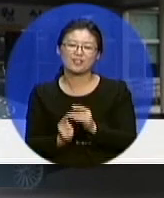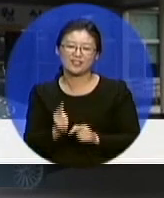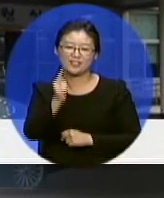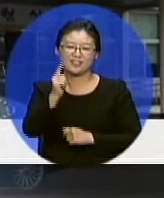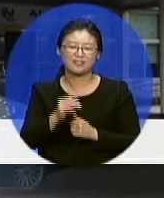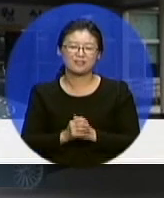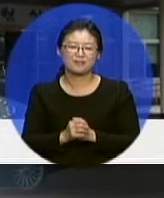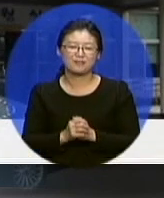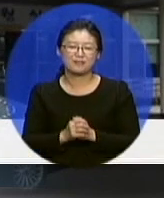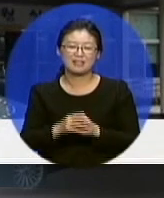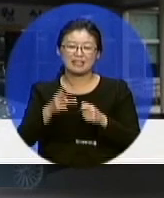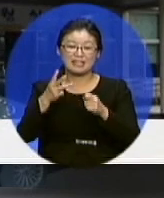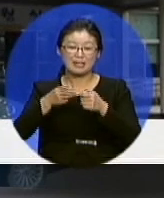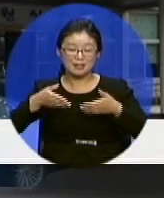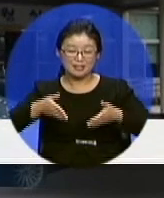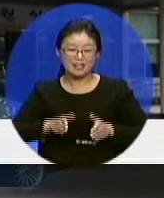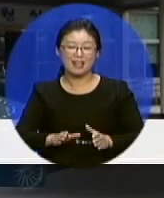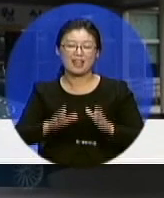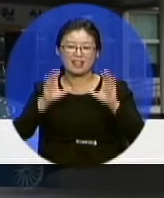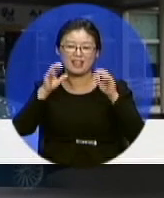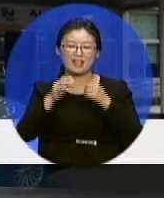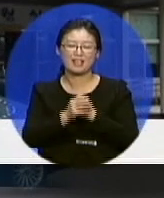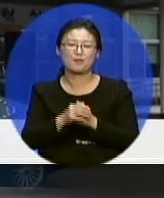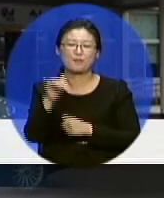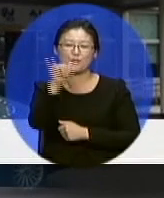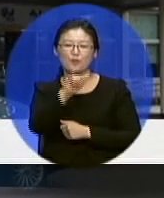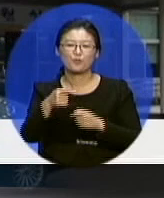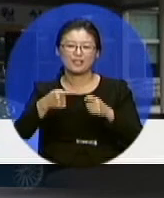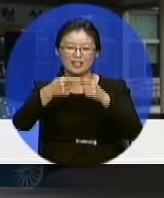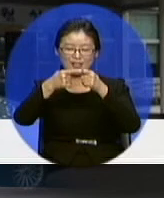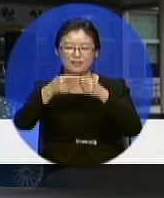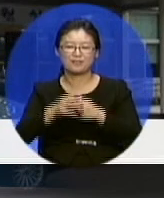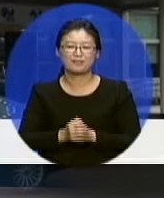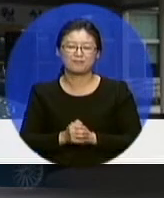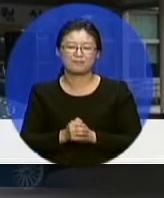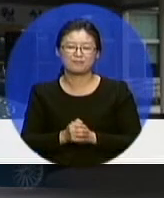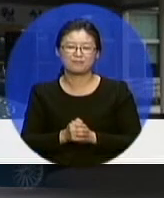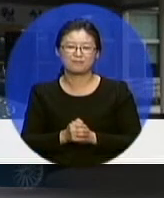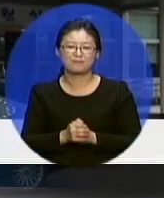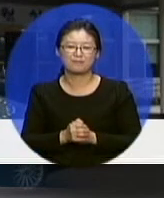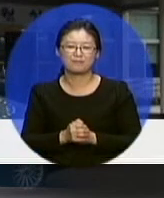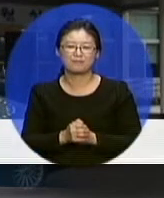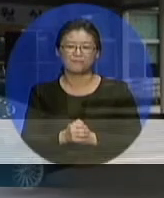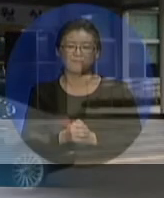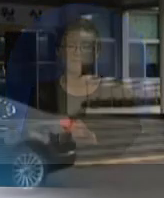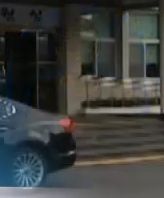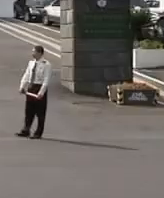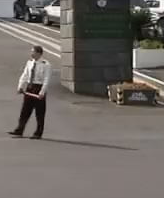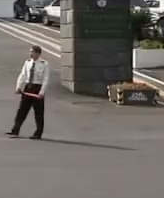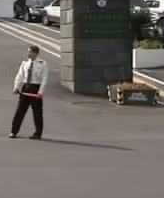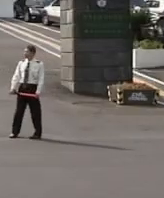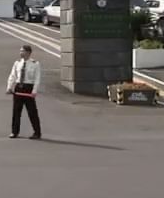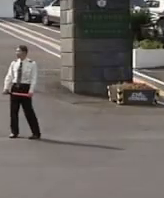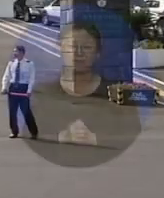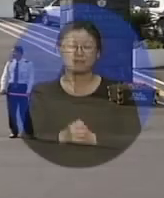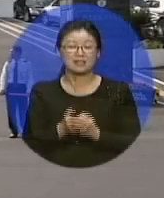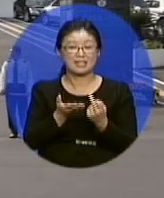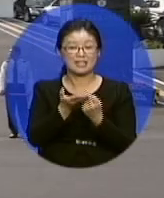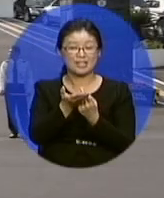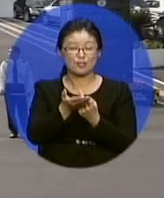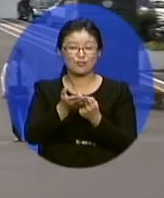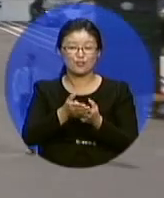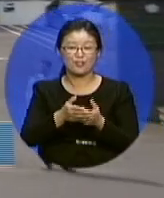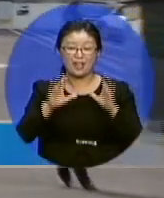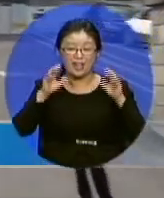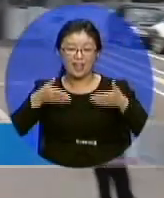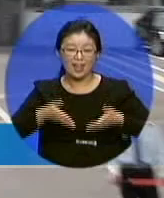증가하고 셋째아 이상 출산율은 전국 1위로 나타났습니다. 제주에서 권대정 기자입니다. 제주 지역 출산율이